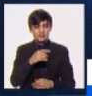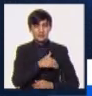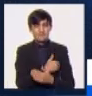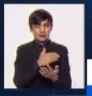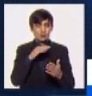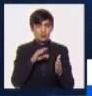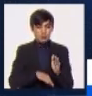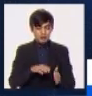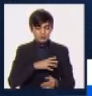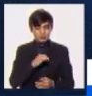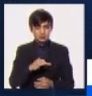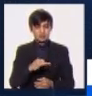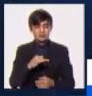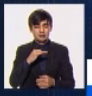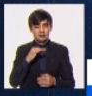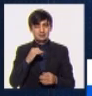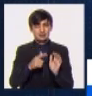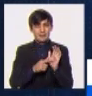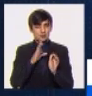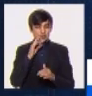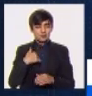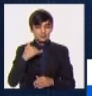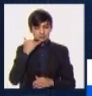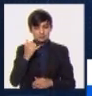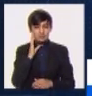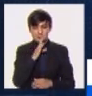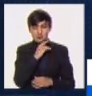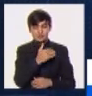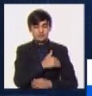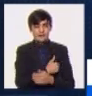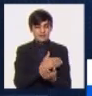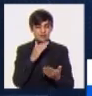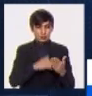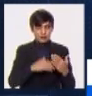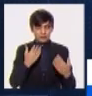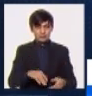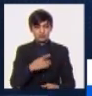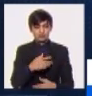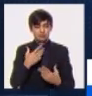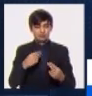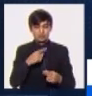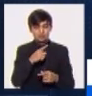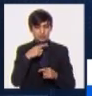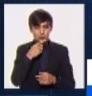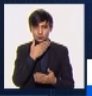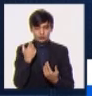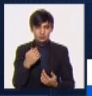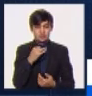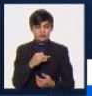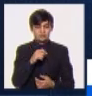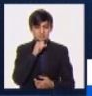давление 140 уже. В 7 утра, когда я звонила, мама говорит, у него упало давление, говорит, он вообще уже не разговаривает, ничего уже